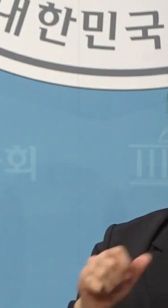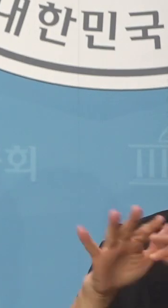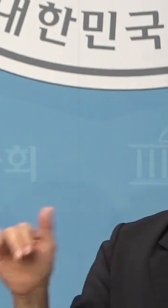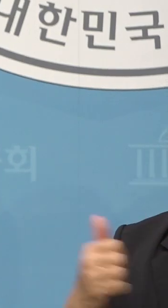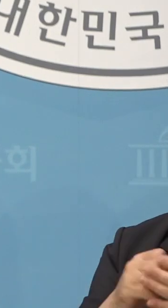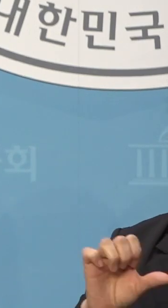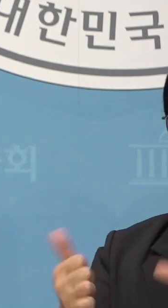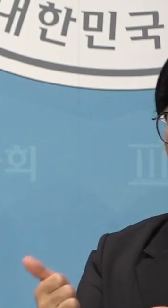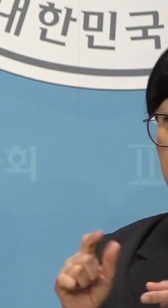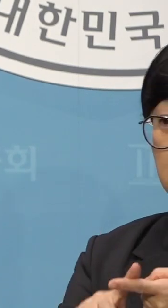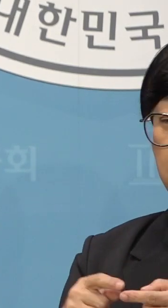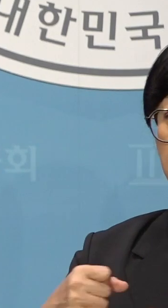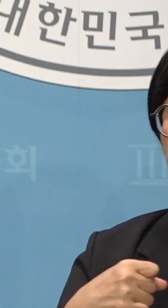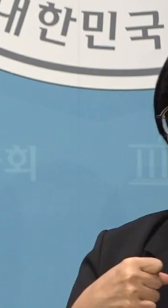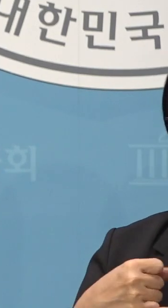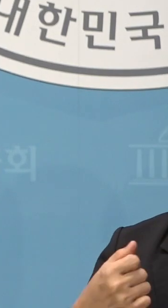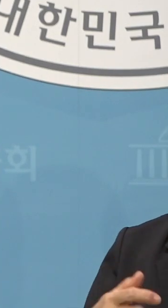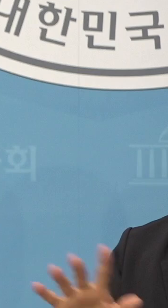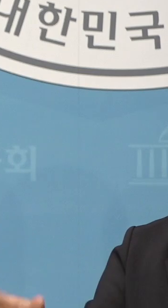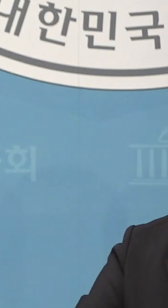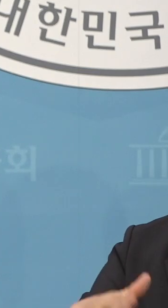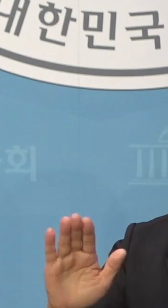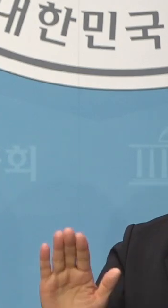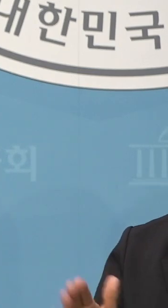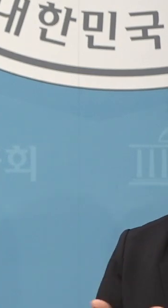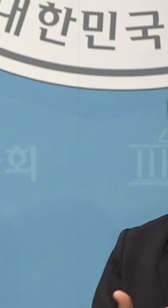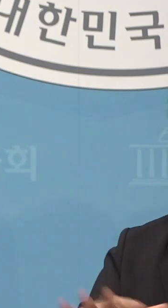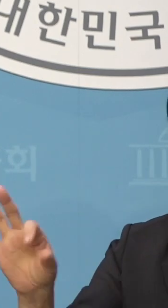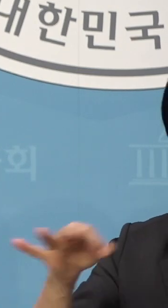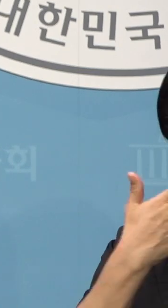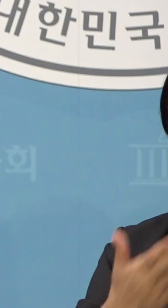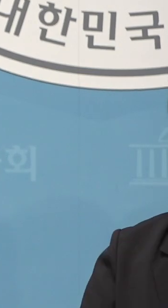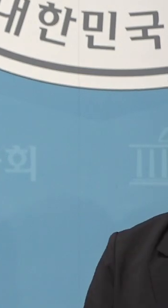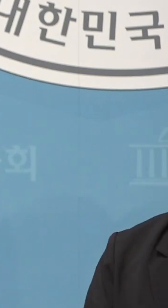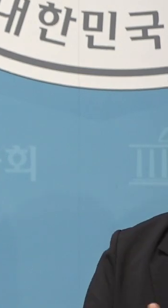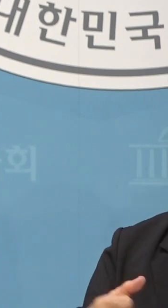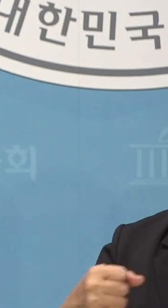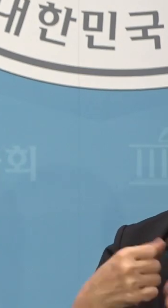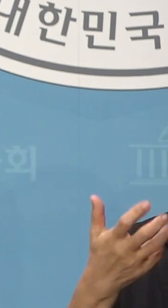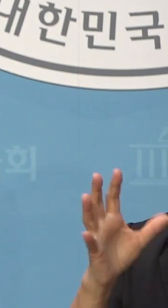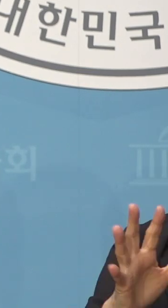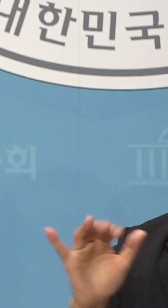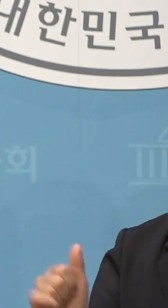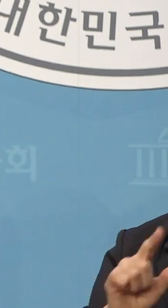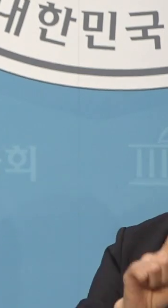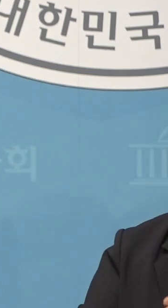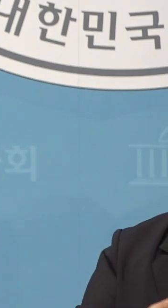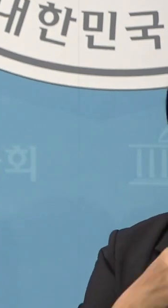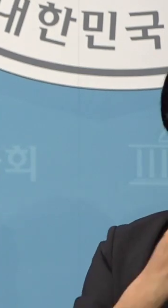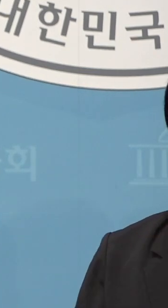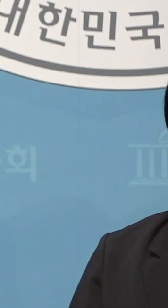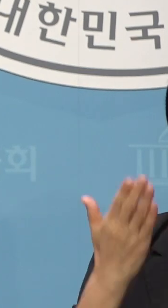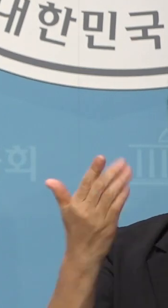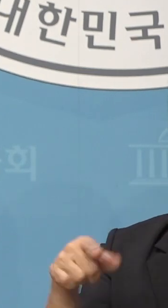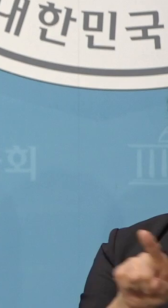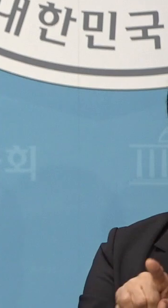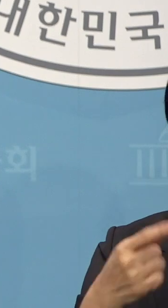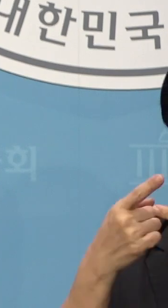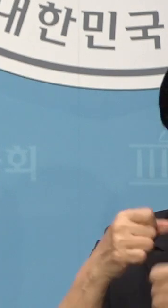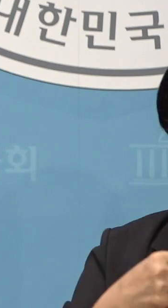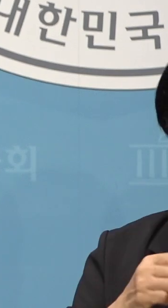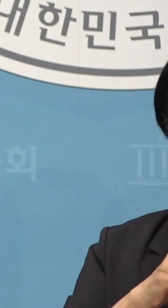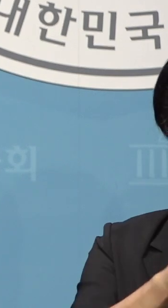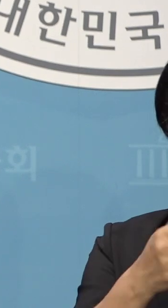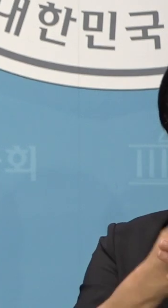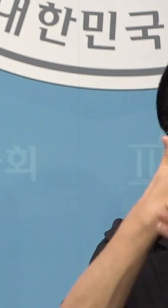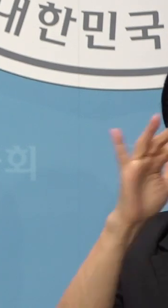사람 죽는 것은 군에서 아무것도 아니라는 말입니까? 군은 국가에 헌신하기 위해 입대한 청년들을